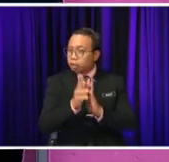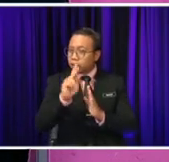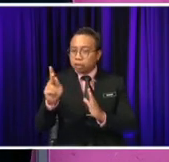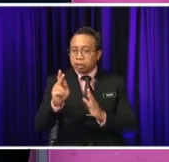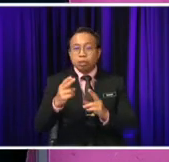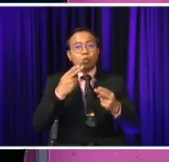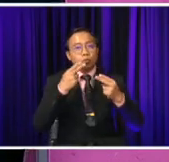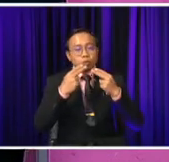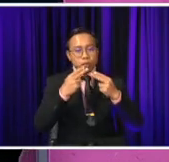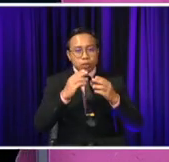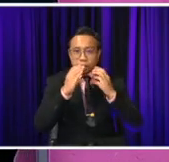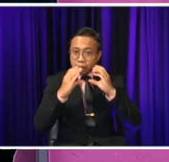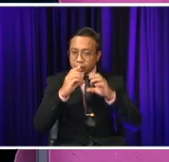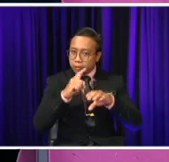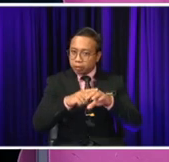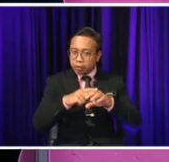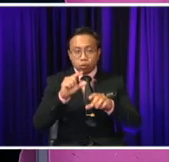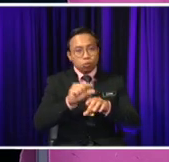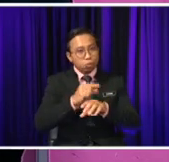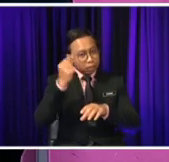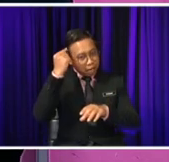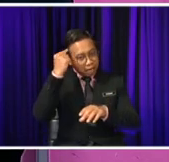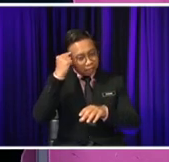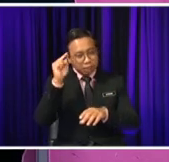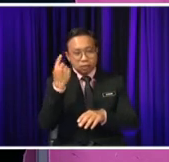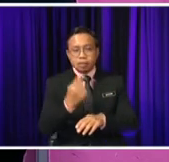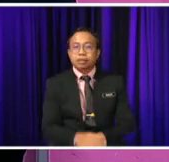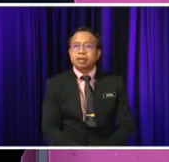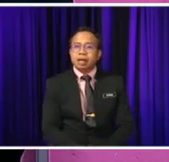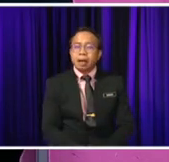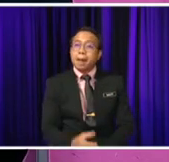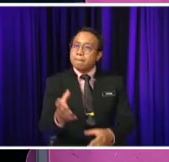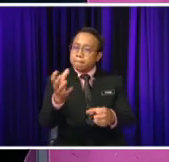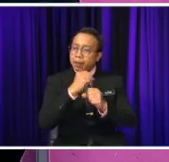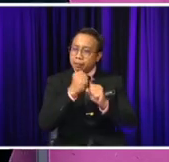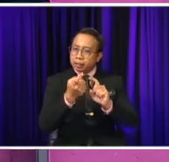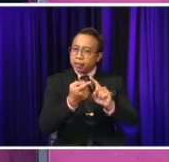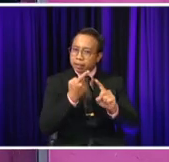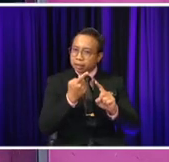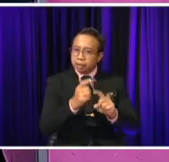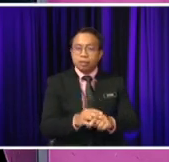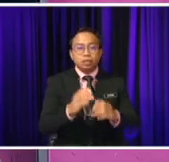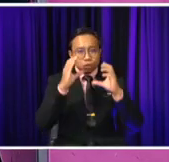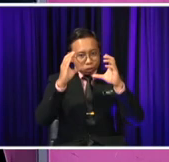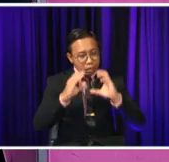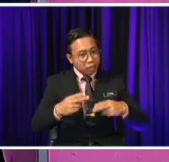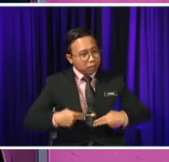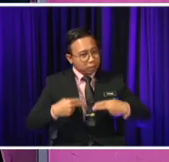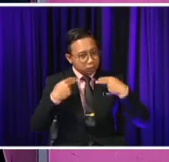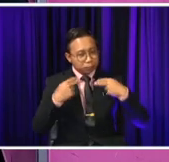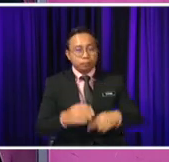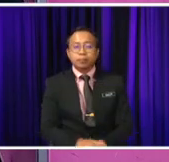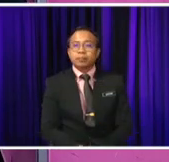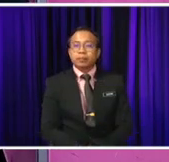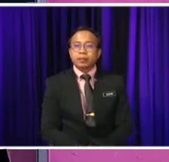hujjah pada diri dia apakah akal dia oke mungkin ada diambil dari pada sesuai dengan cari hidup aku aku Buatlah hadis ini